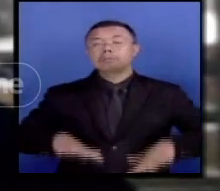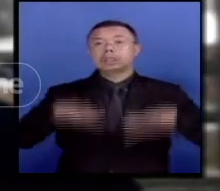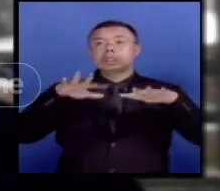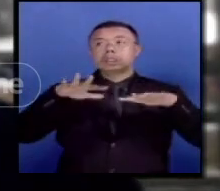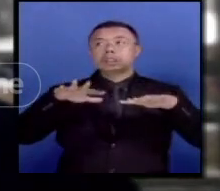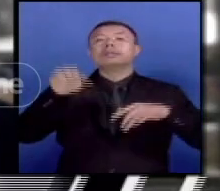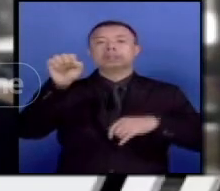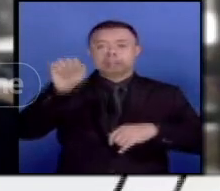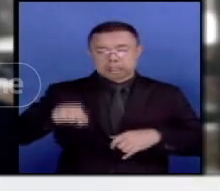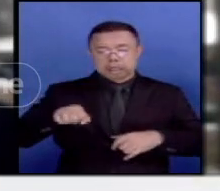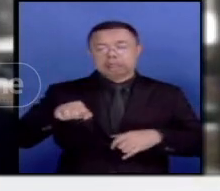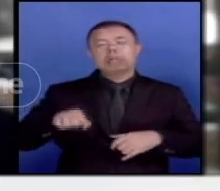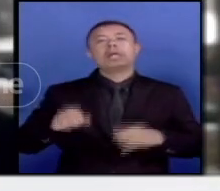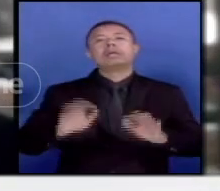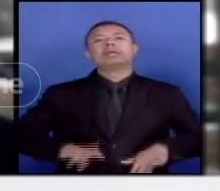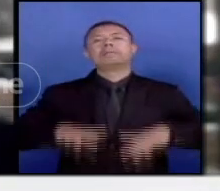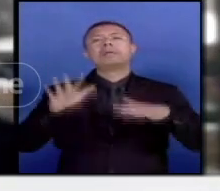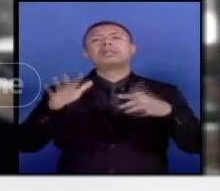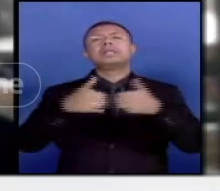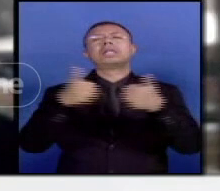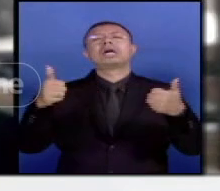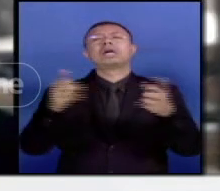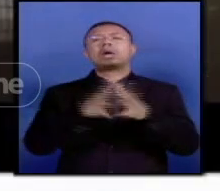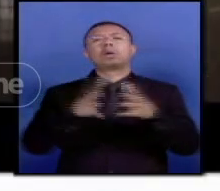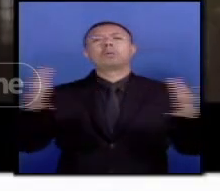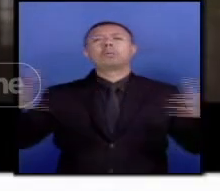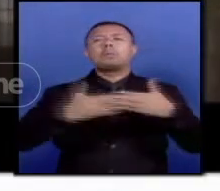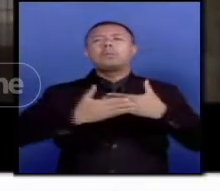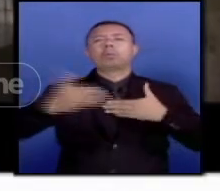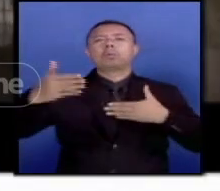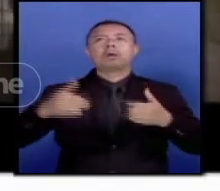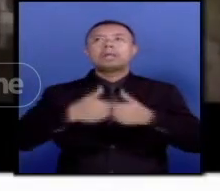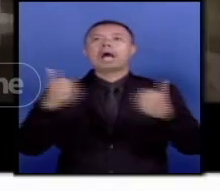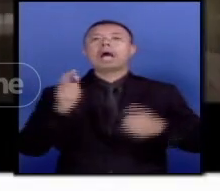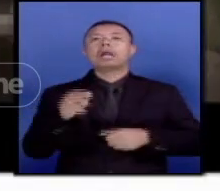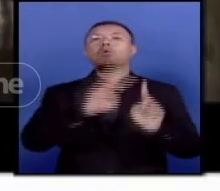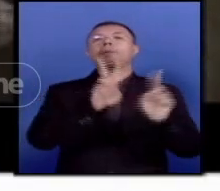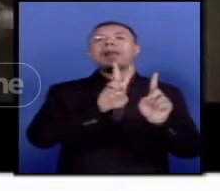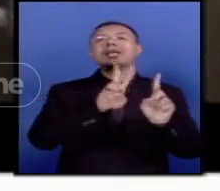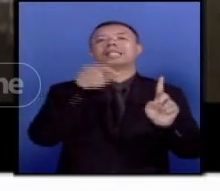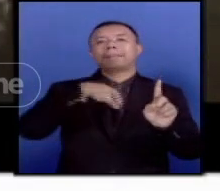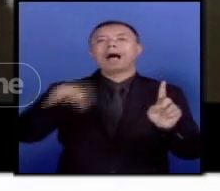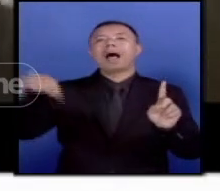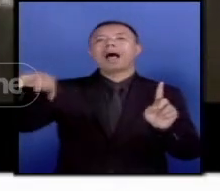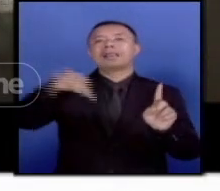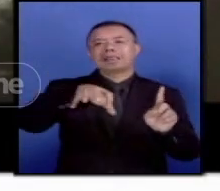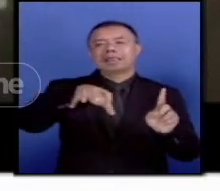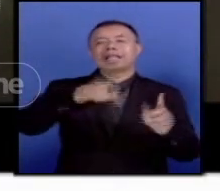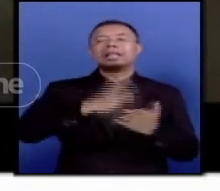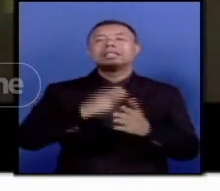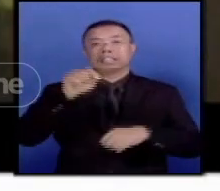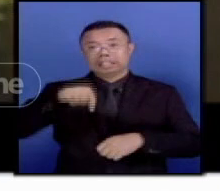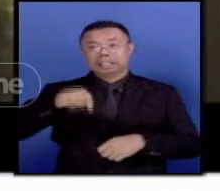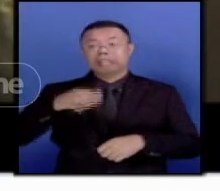banjir di Tangerang cukup luas di mana untuk di kota Tangerang sendiri ada 12 titik yang tergenang banjir di tempat saya menggambarkan